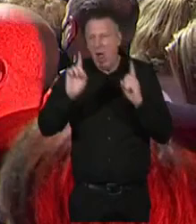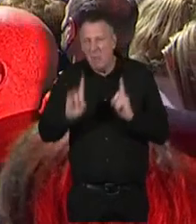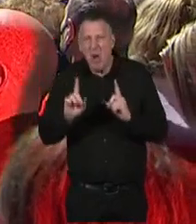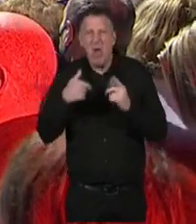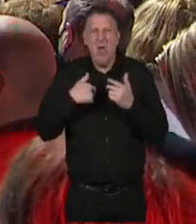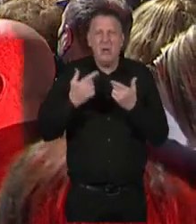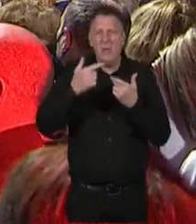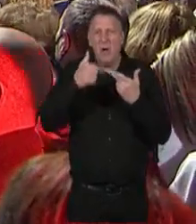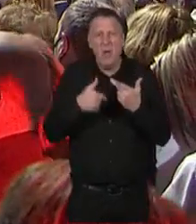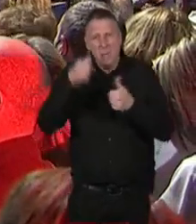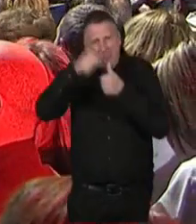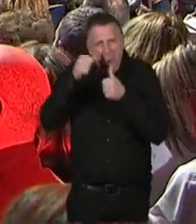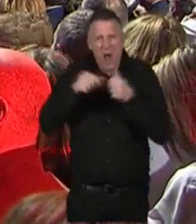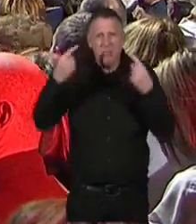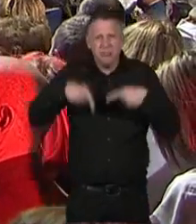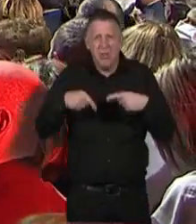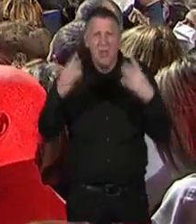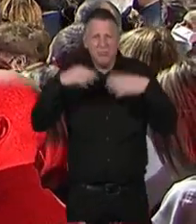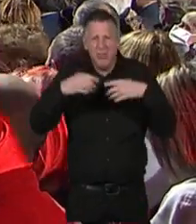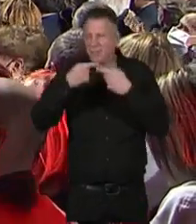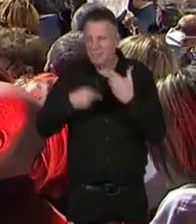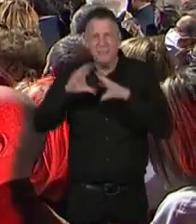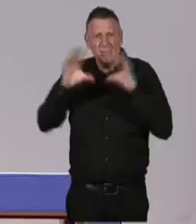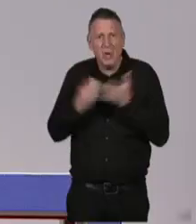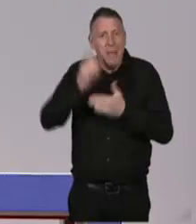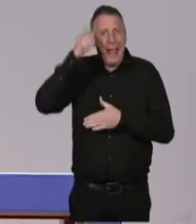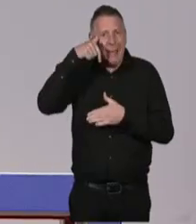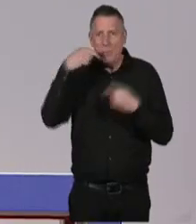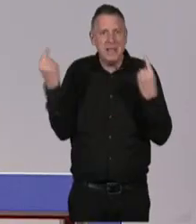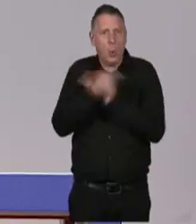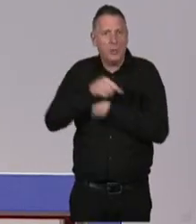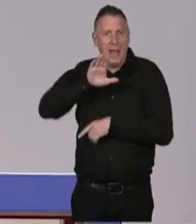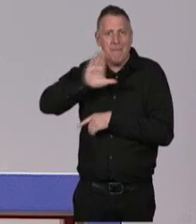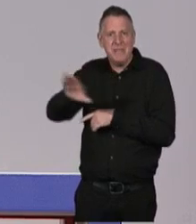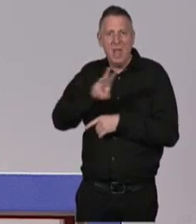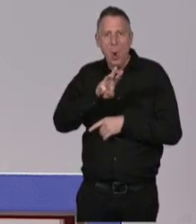des mémoires. C'est le contraire de la République.